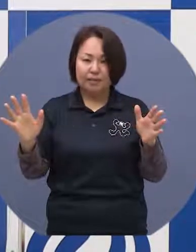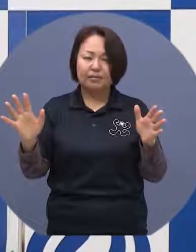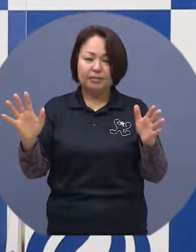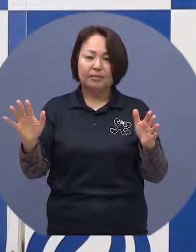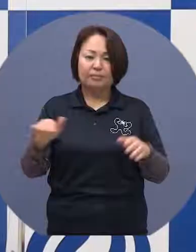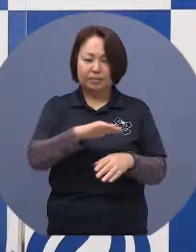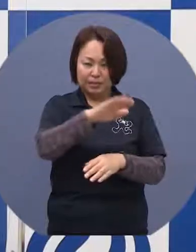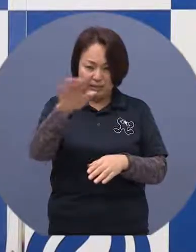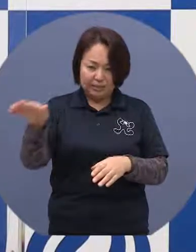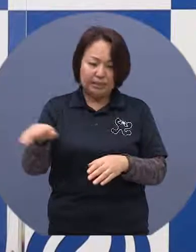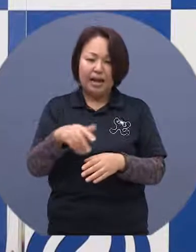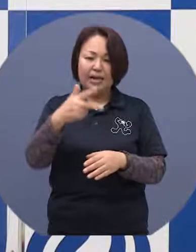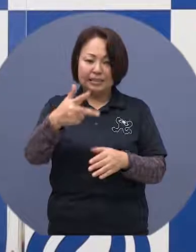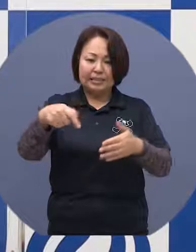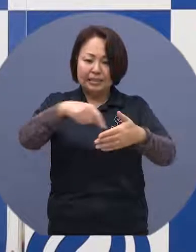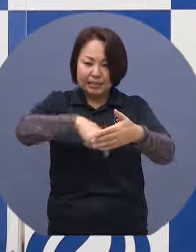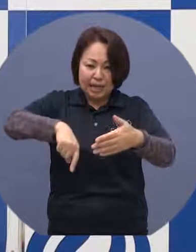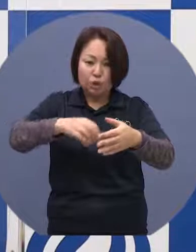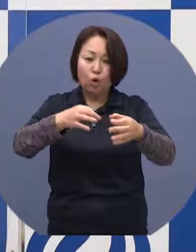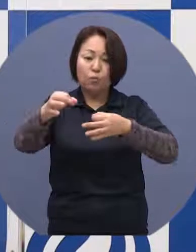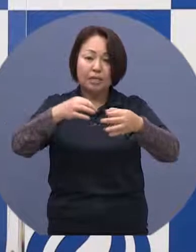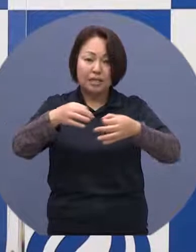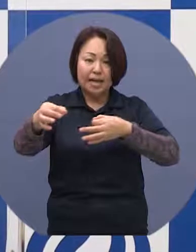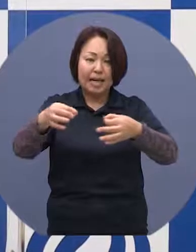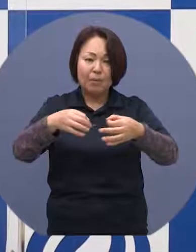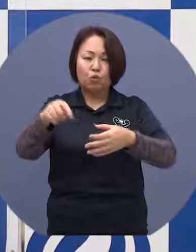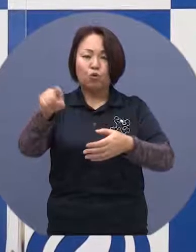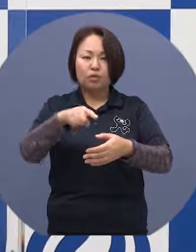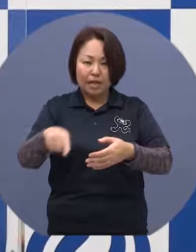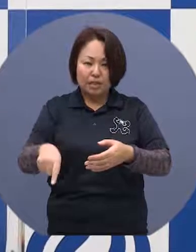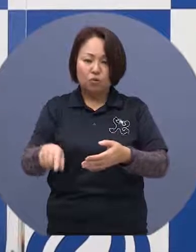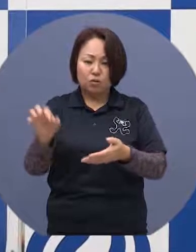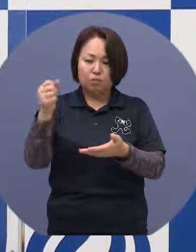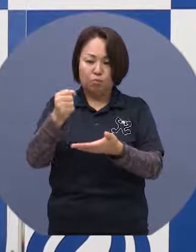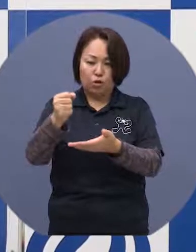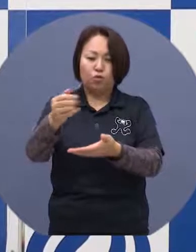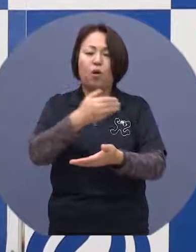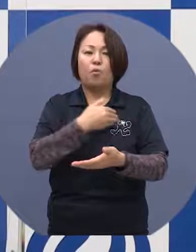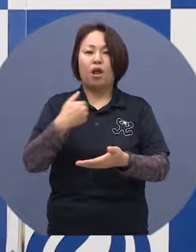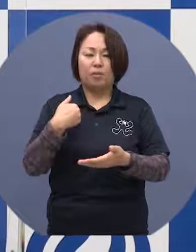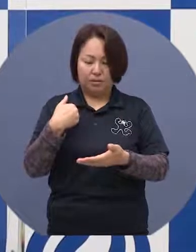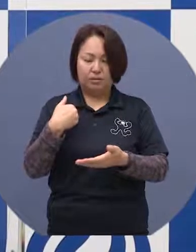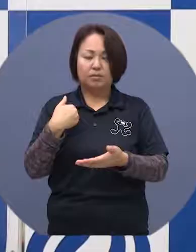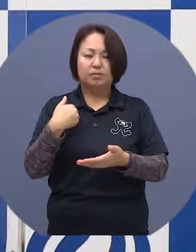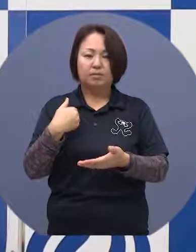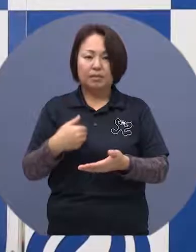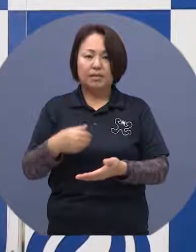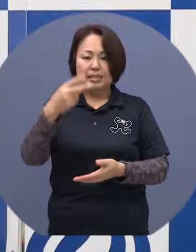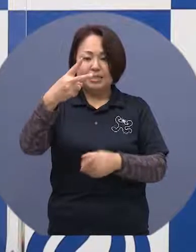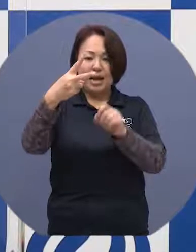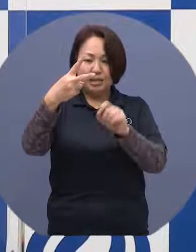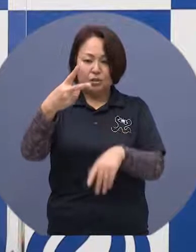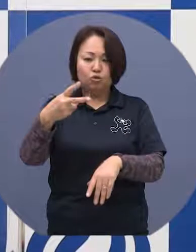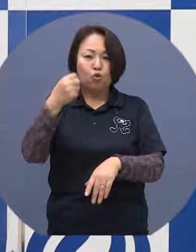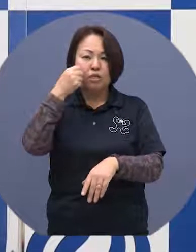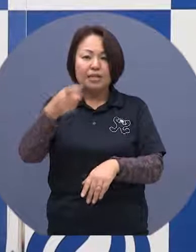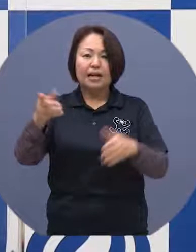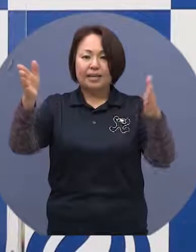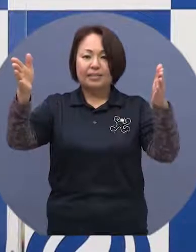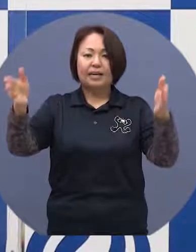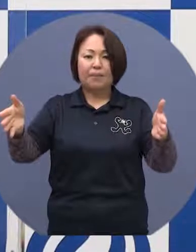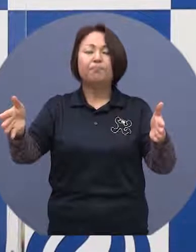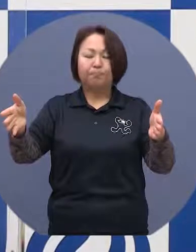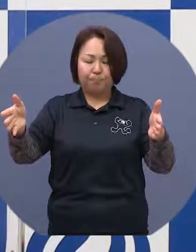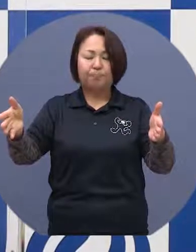期間は2月1日から2月28日まで2月の1ヶ月間ということにさせていただいており